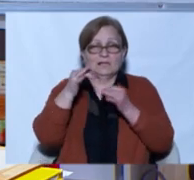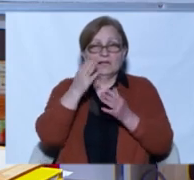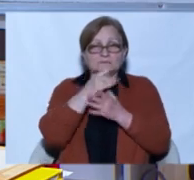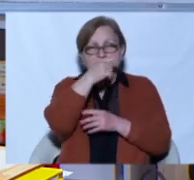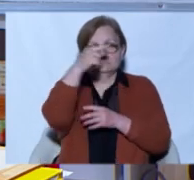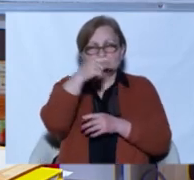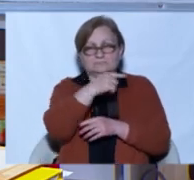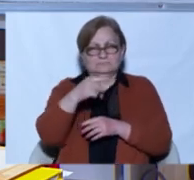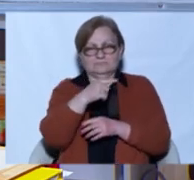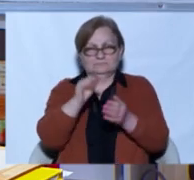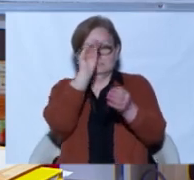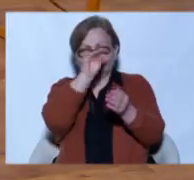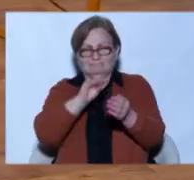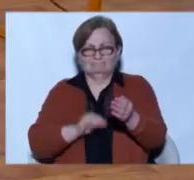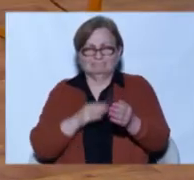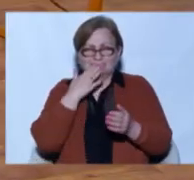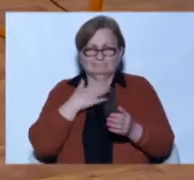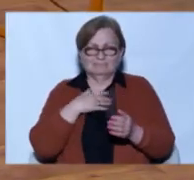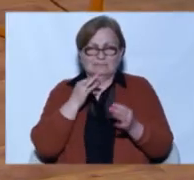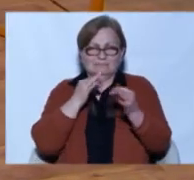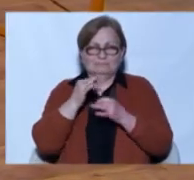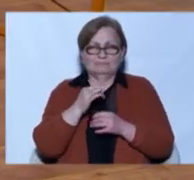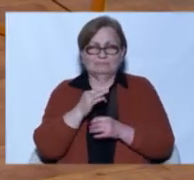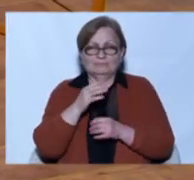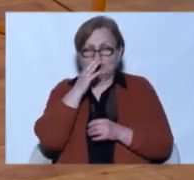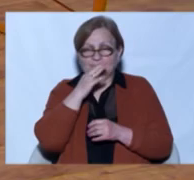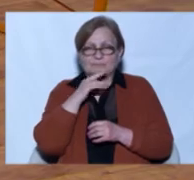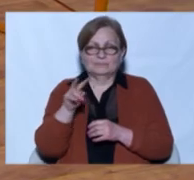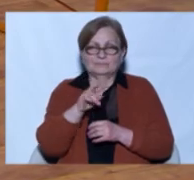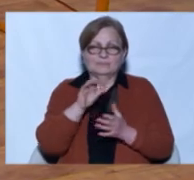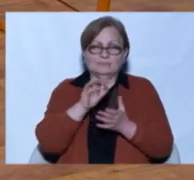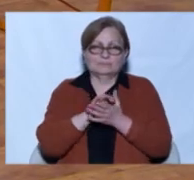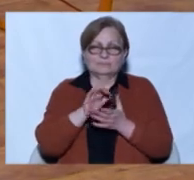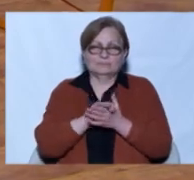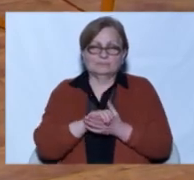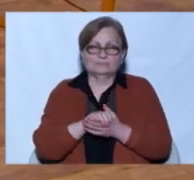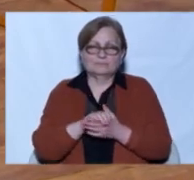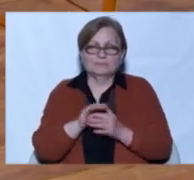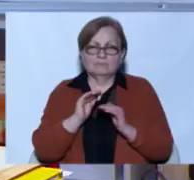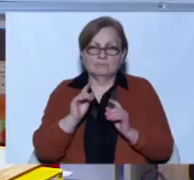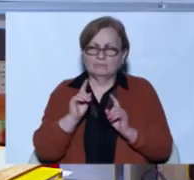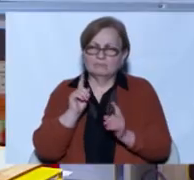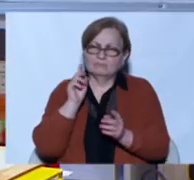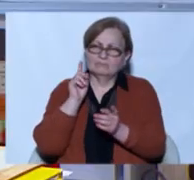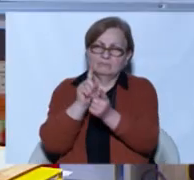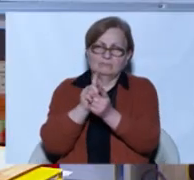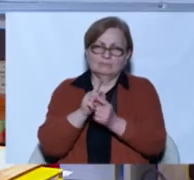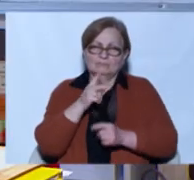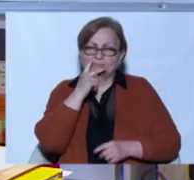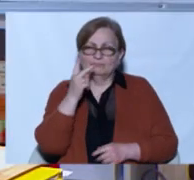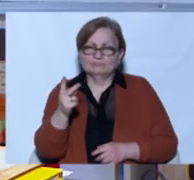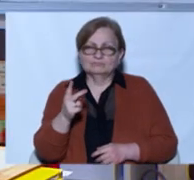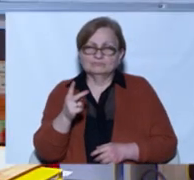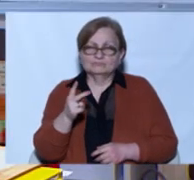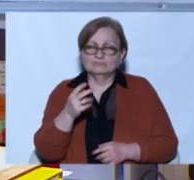გამოყოფილი ძირითადი ტექსტისგან. მამა და მისი სტუმარი ბაღთან მივიდნენ. ხედავთ